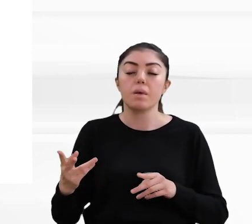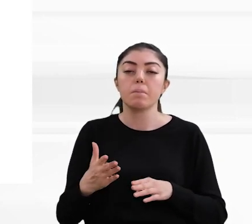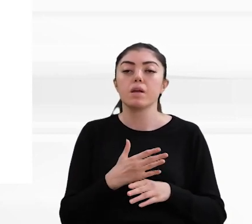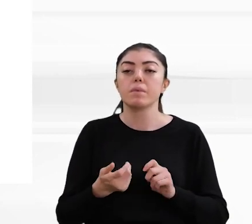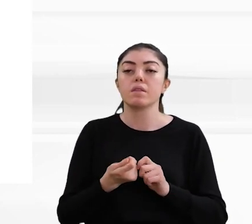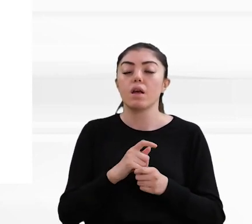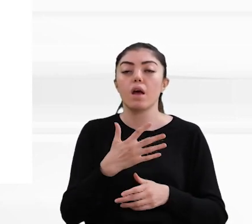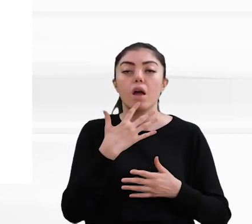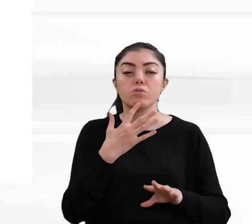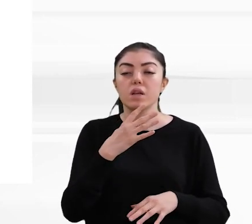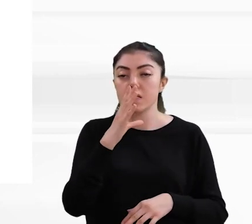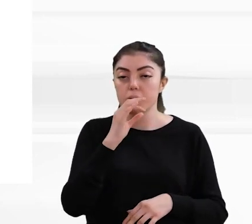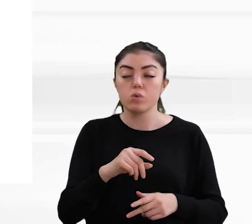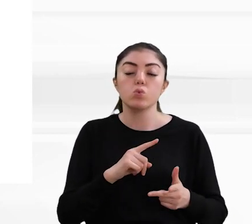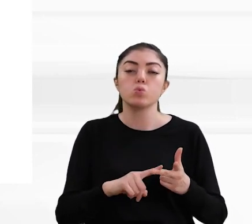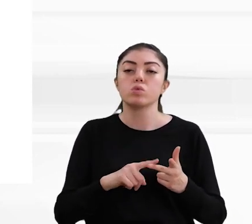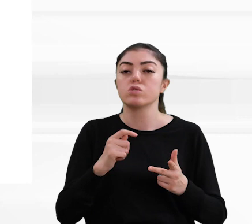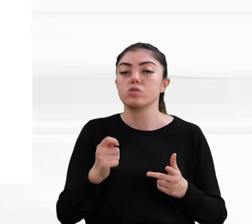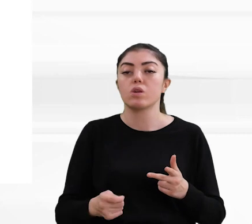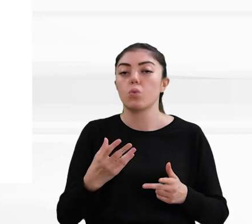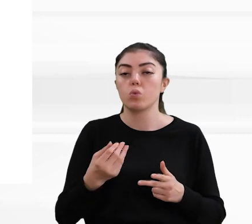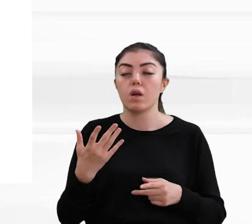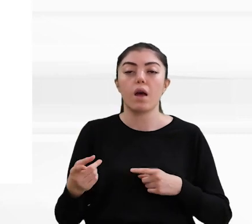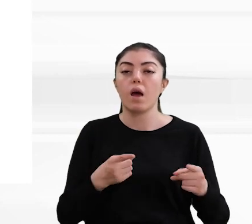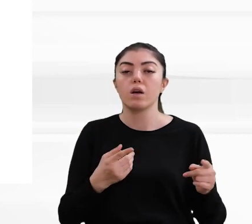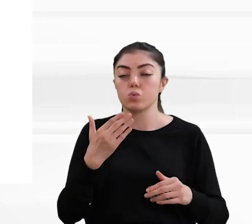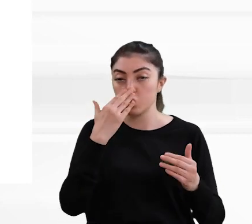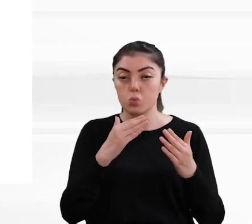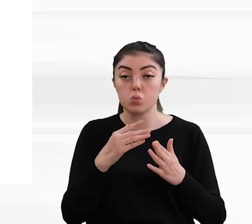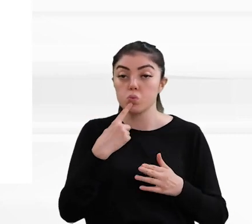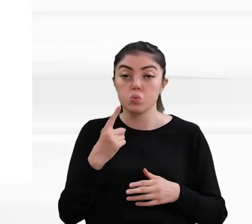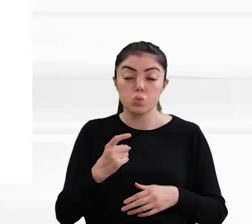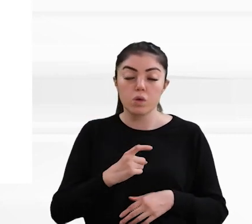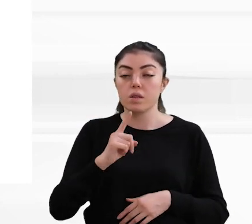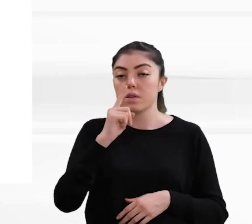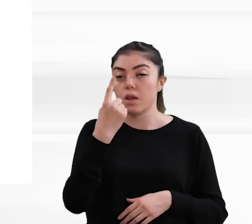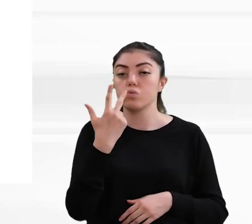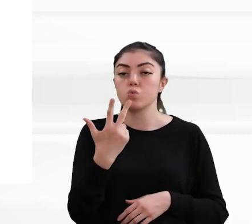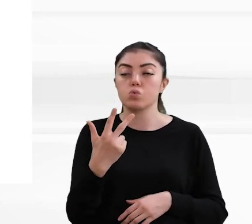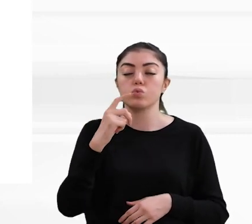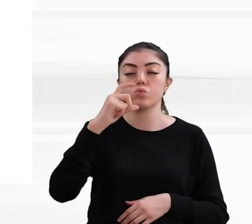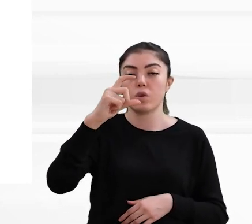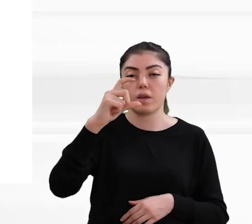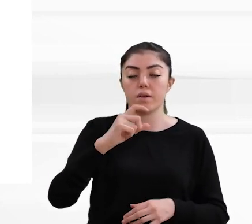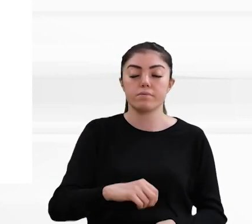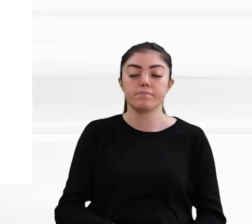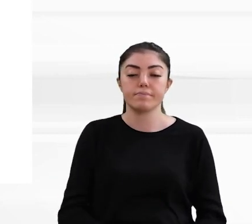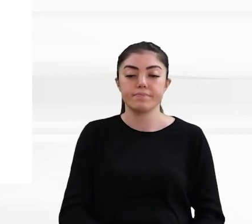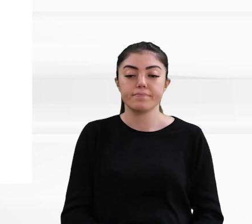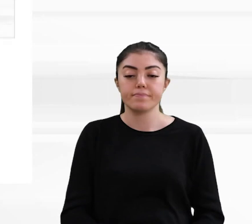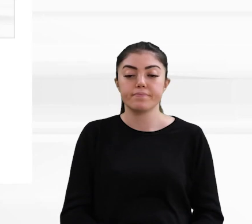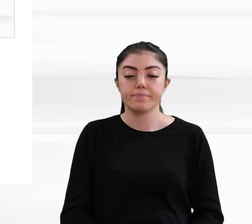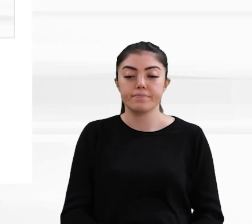değişti bunu açıklayan Öyleyse üçüncü oldu Hangi gösterebilir dediği için yalnız 3 C seçeneği